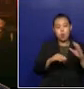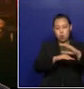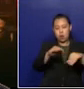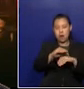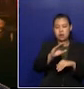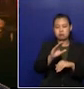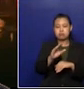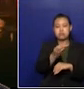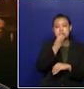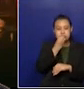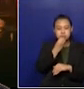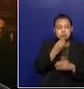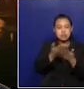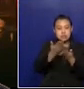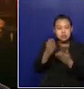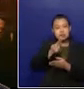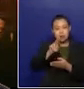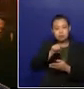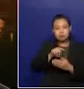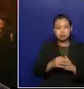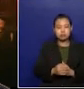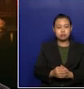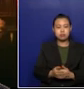วไปแผ่นต่อไปครับ